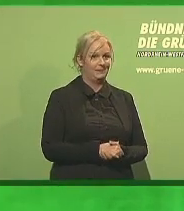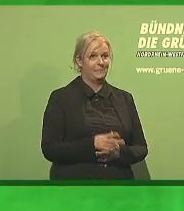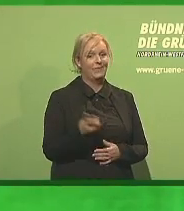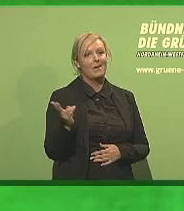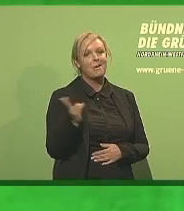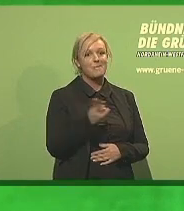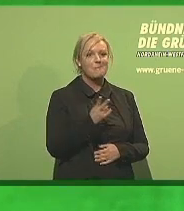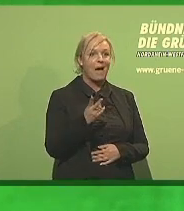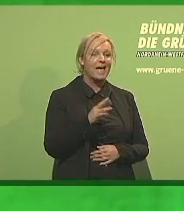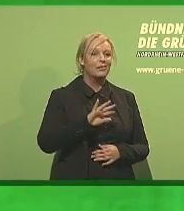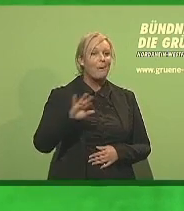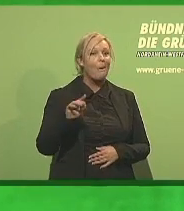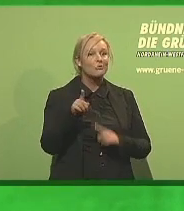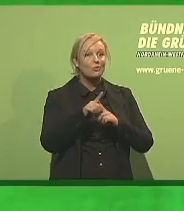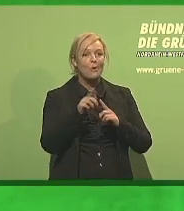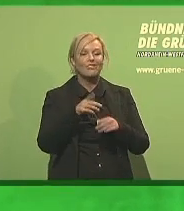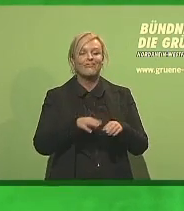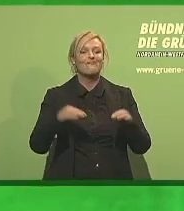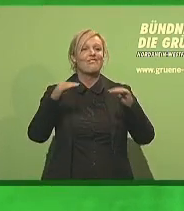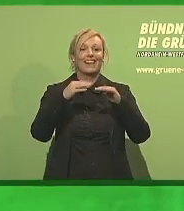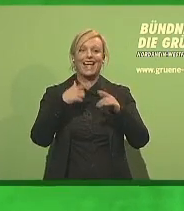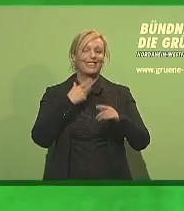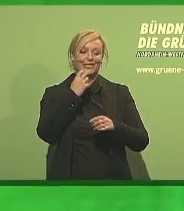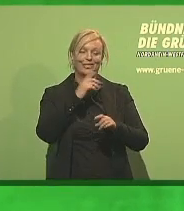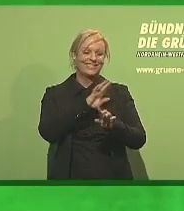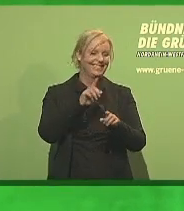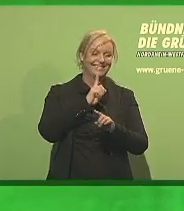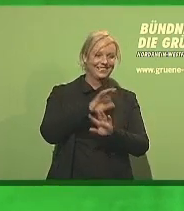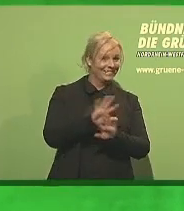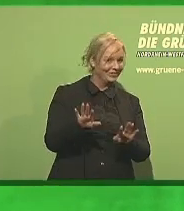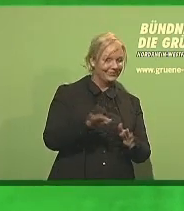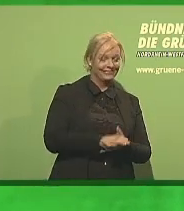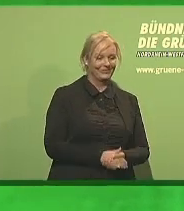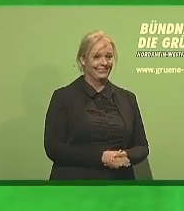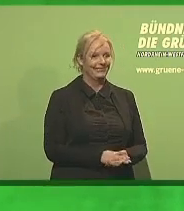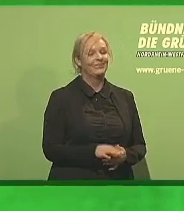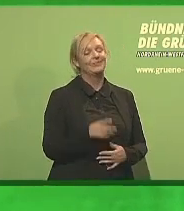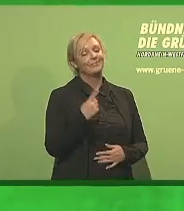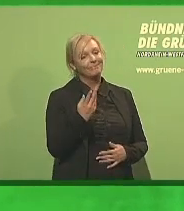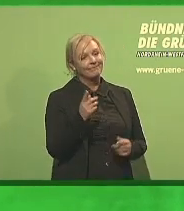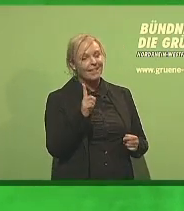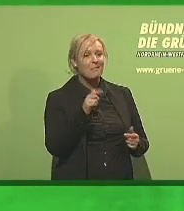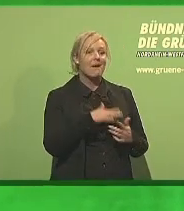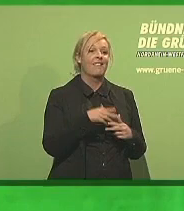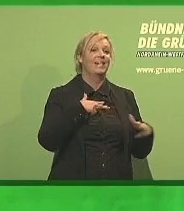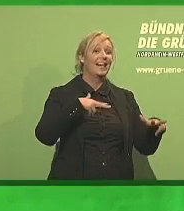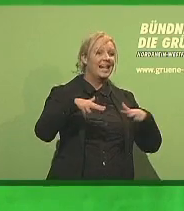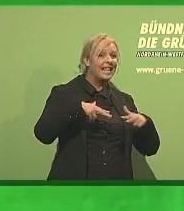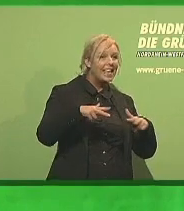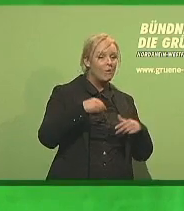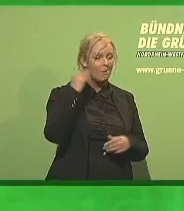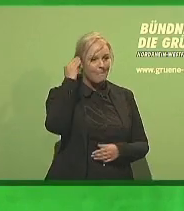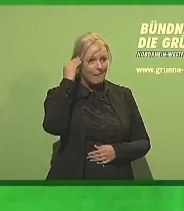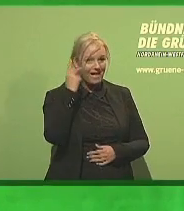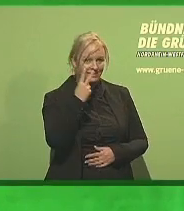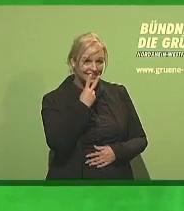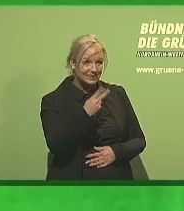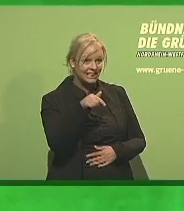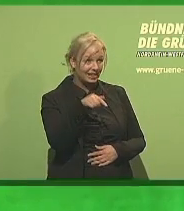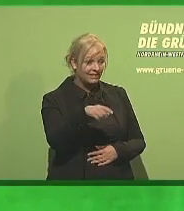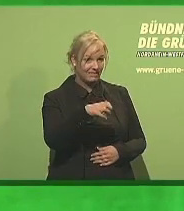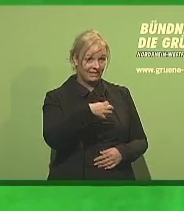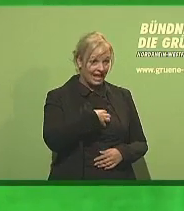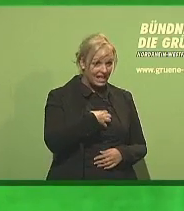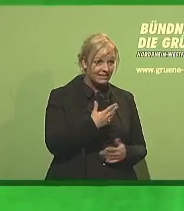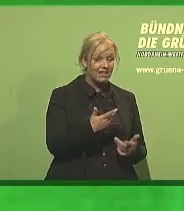sind, will ich jetzt gar nicht als Vergleich heranziehen, sondern was man bei der Regierung Merkel sieht, was man bei dieser Bundeskanzlerin sieht,